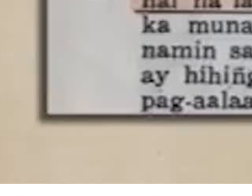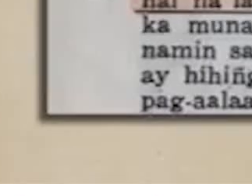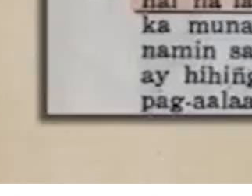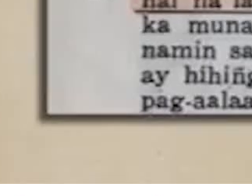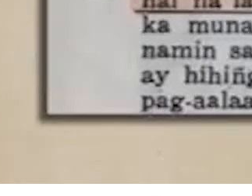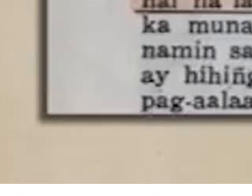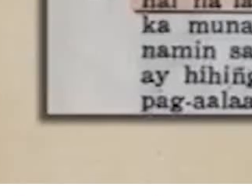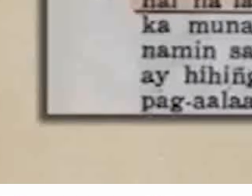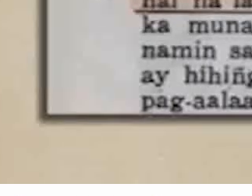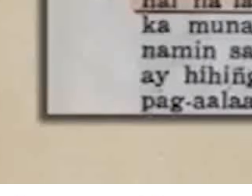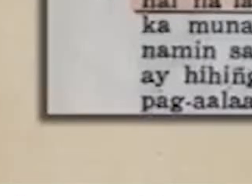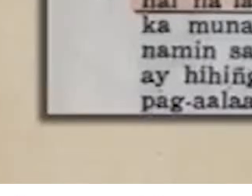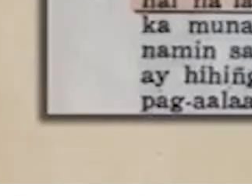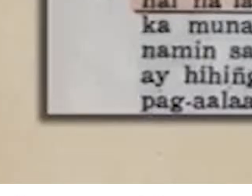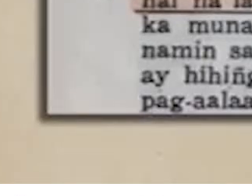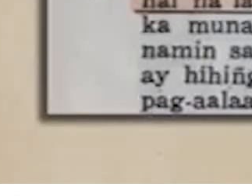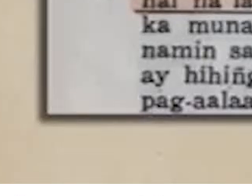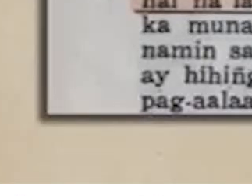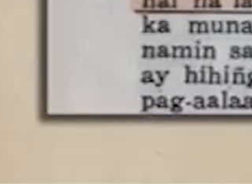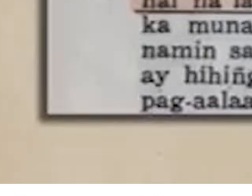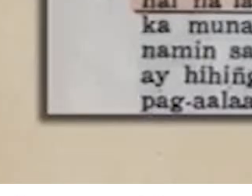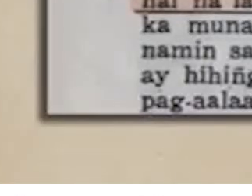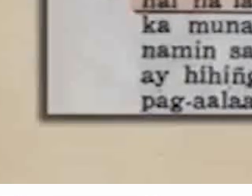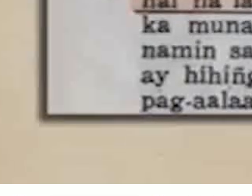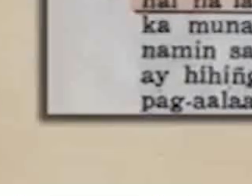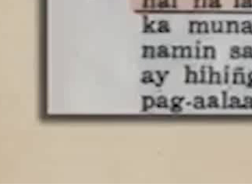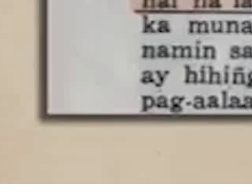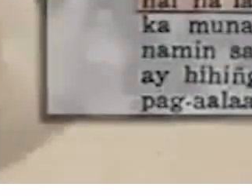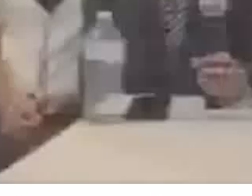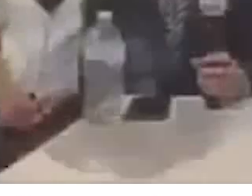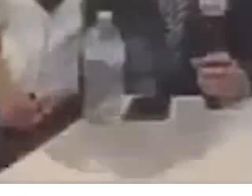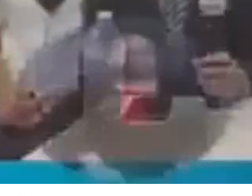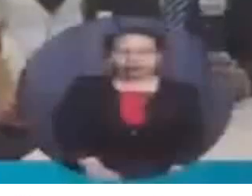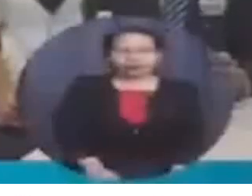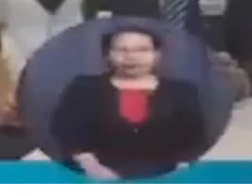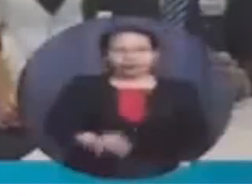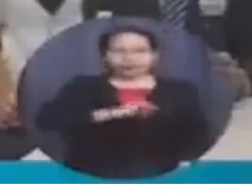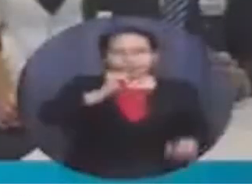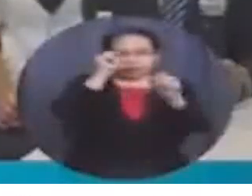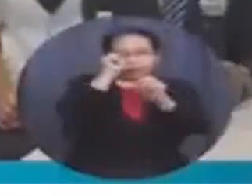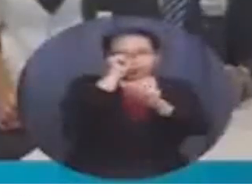sa binagbabawan ng Diyos na luhuran. Sana naunawaan mo, kapatid na ami.